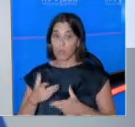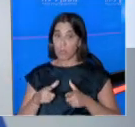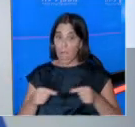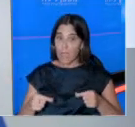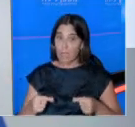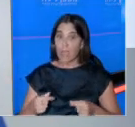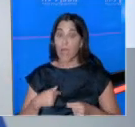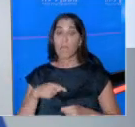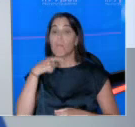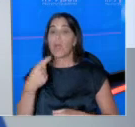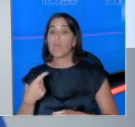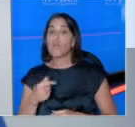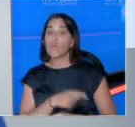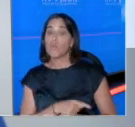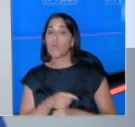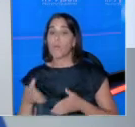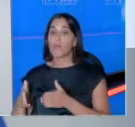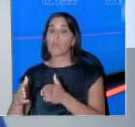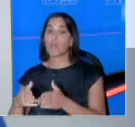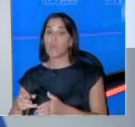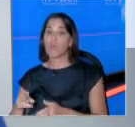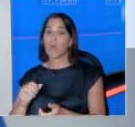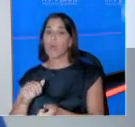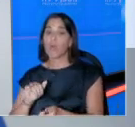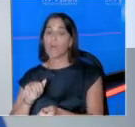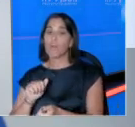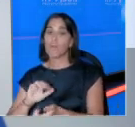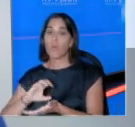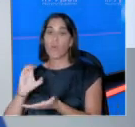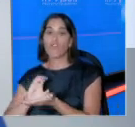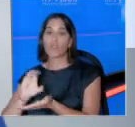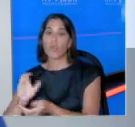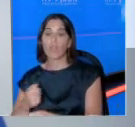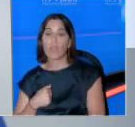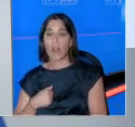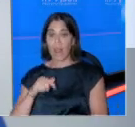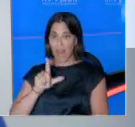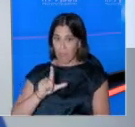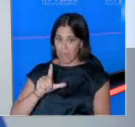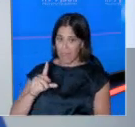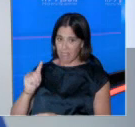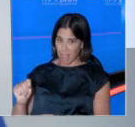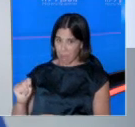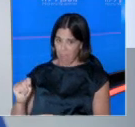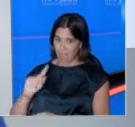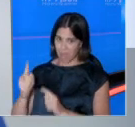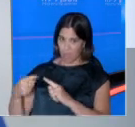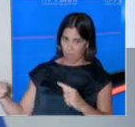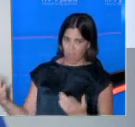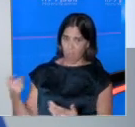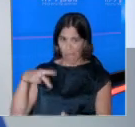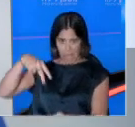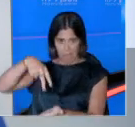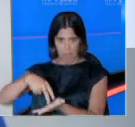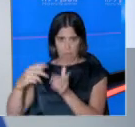מה יאמרו במסדרונות הממשל בוושינגטון? לפיד ותמר זנדברג וכל השאר, הם